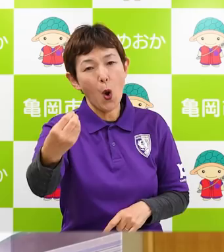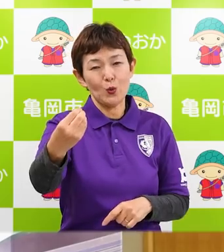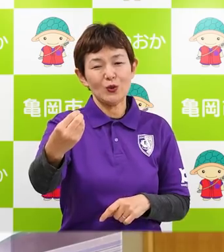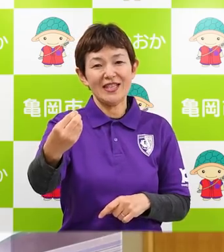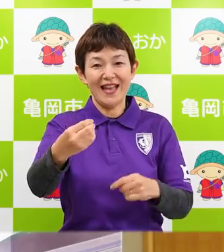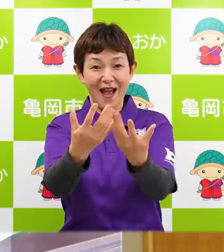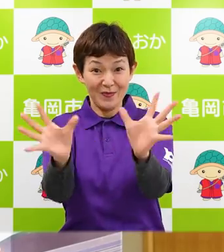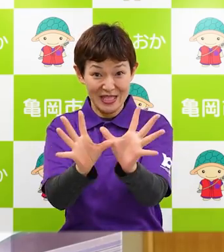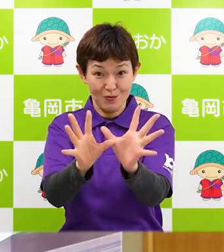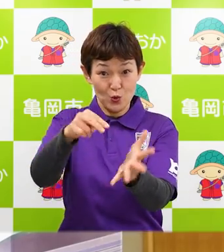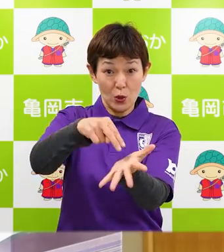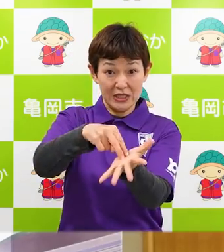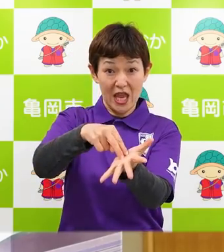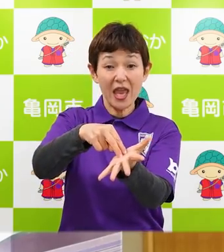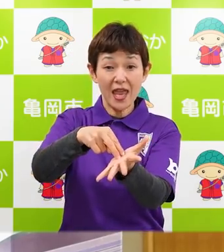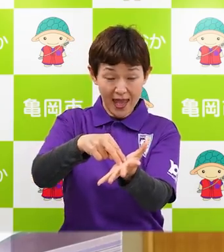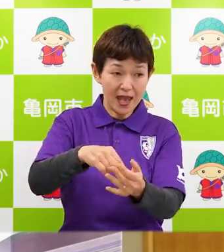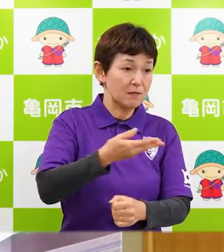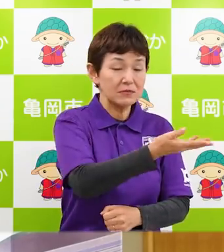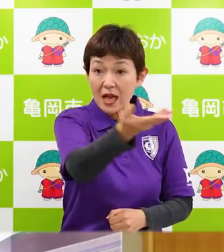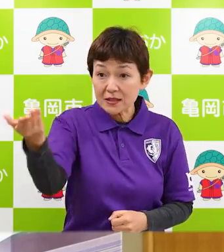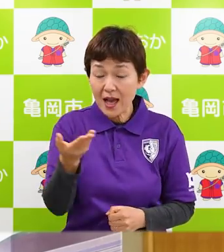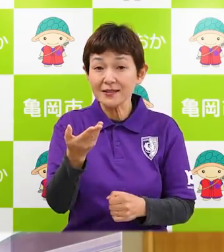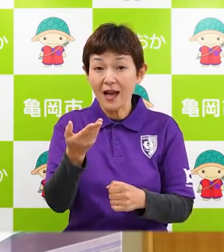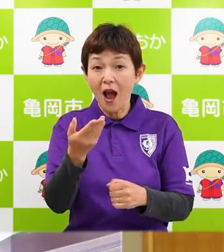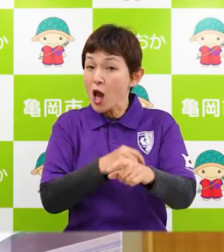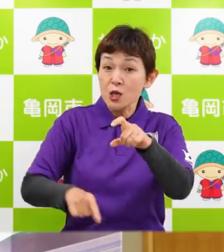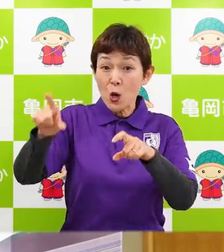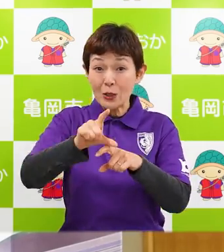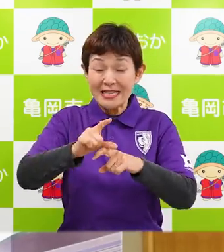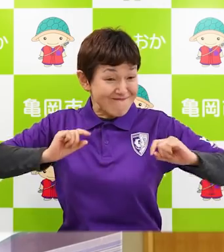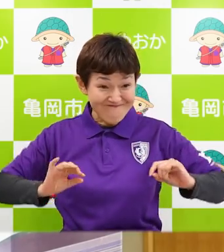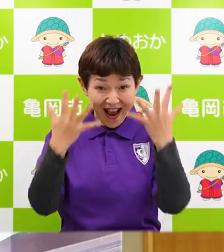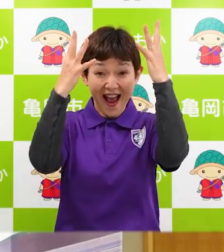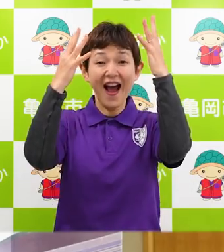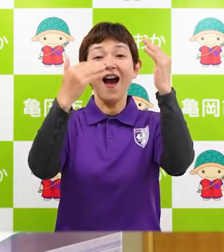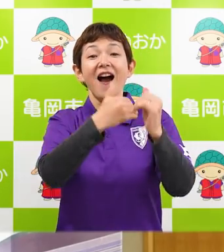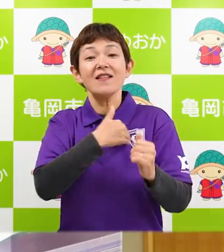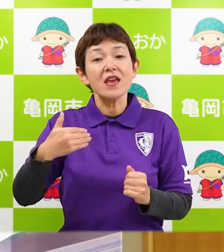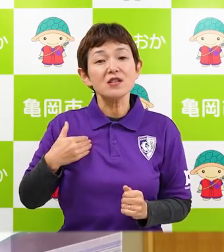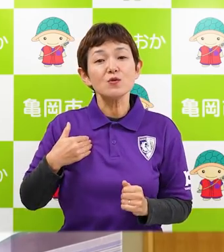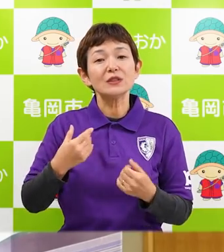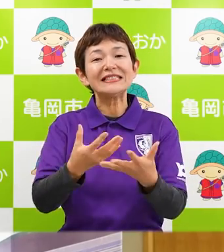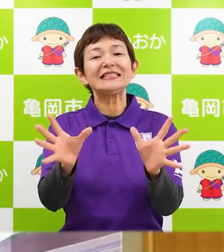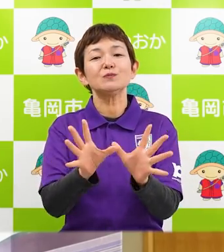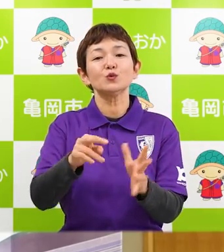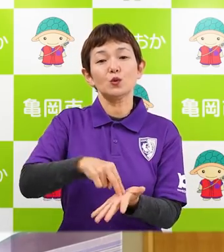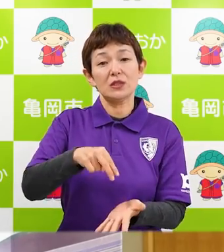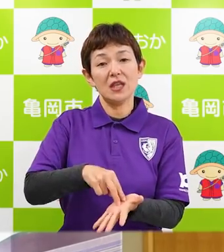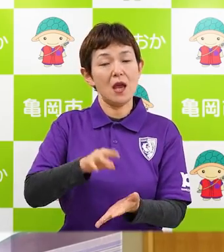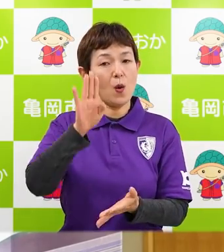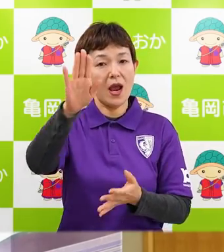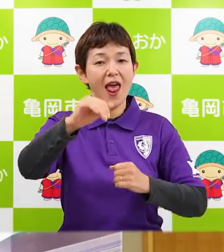して、そしてサポーターの皆さんたちがより熱狂できる、そんなチームとしてこれから